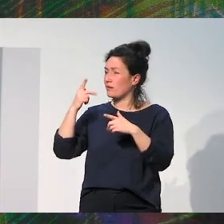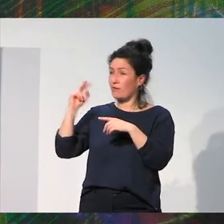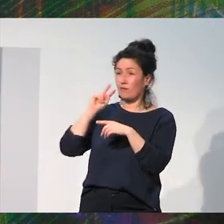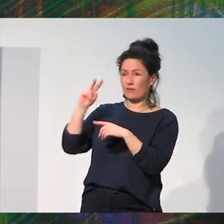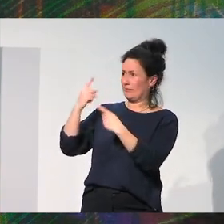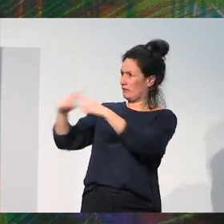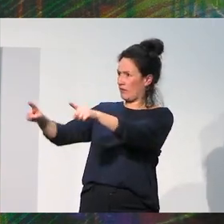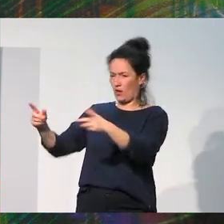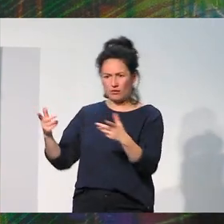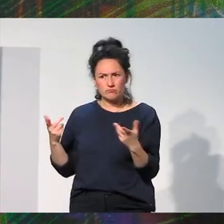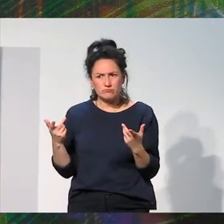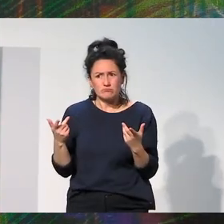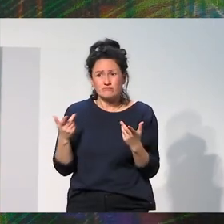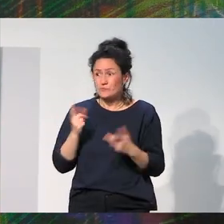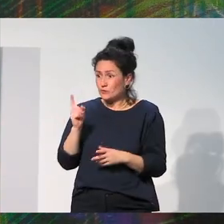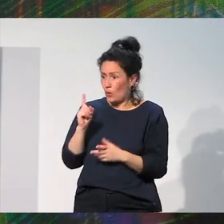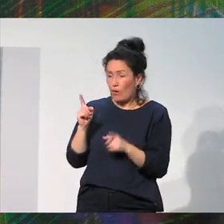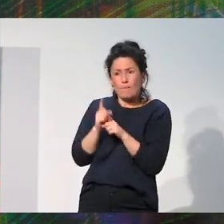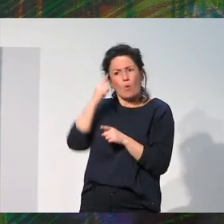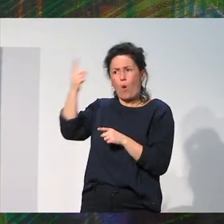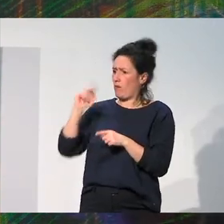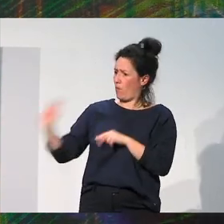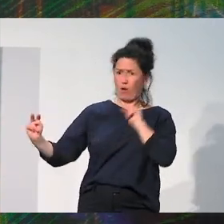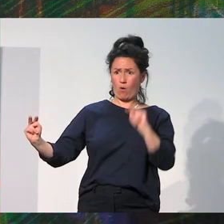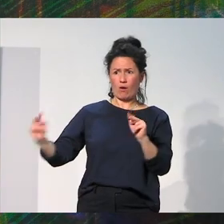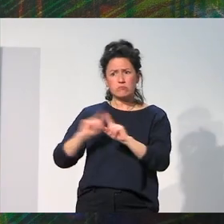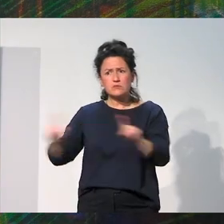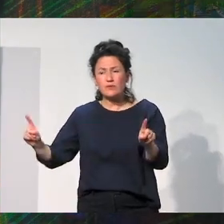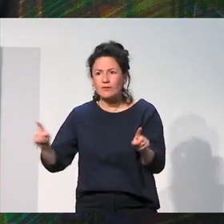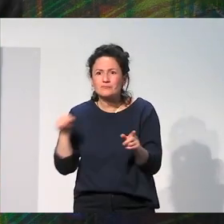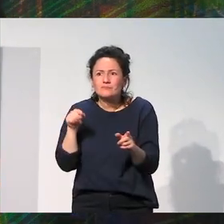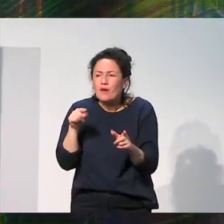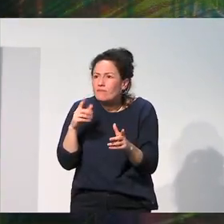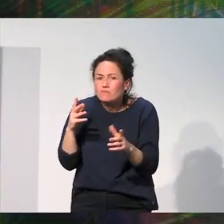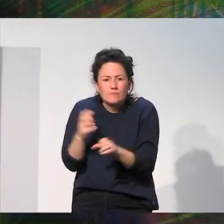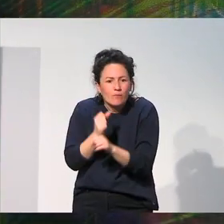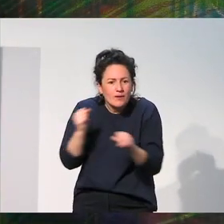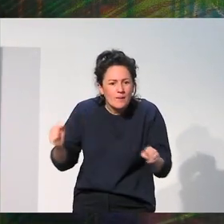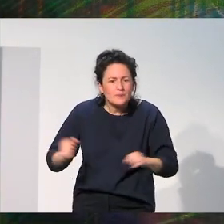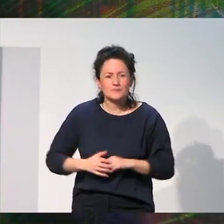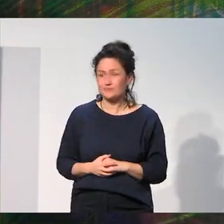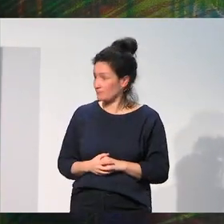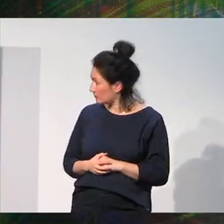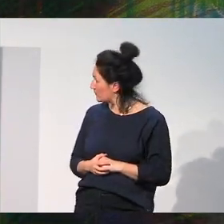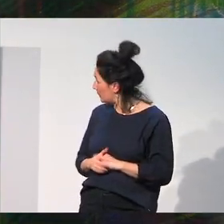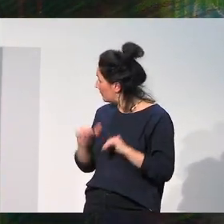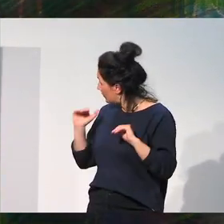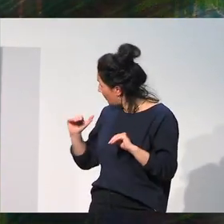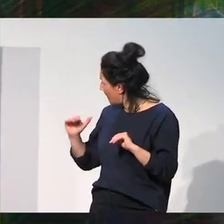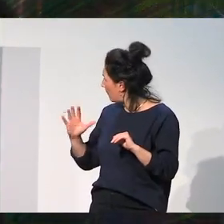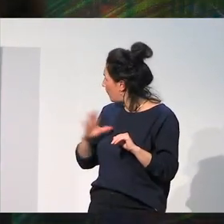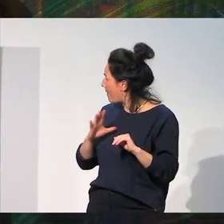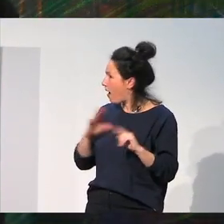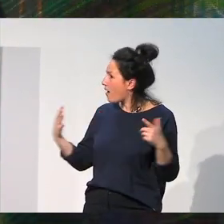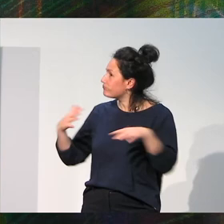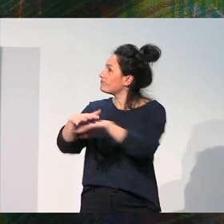n'a même pas accès à la même réalité. Ça, je trouve que c'est extraordinaire. Mais ça se croise aussi. Parce que, voilà, il y a des